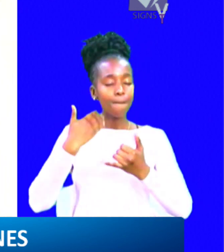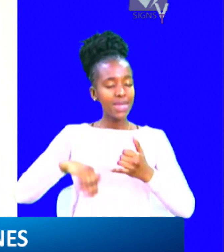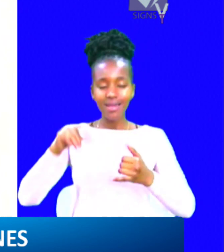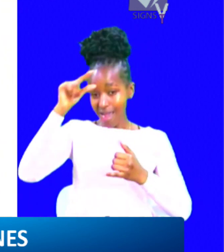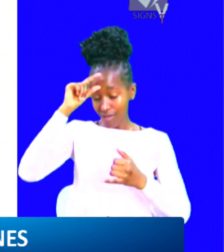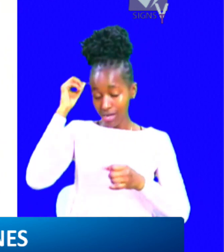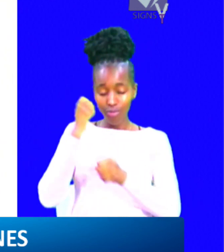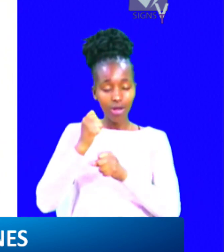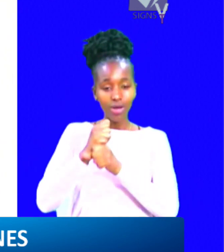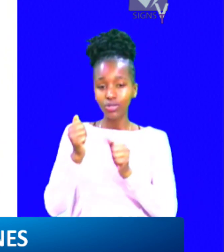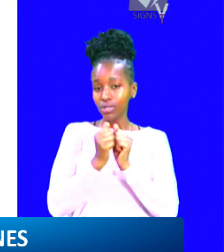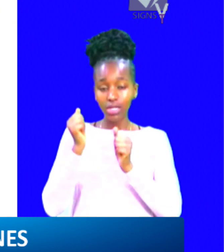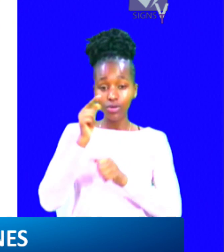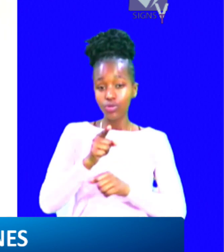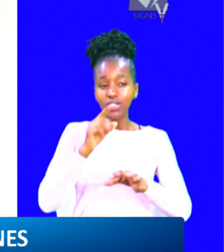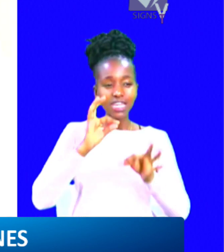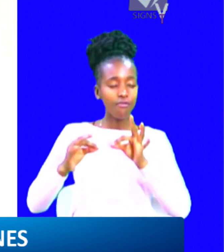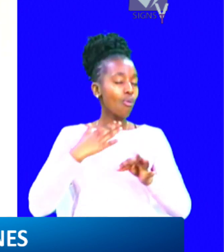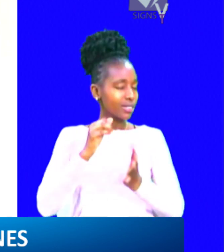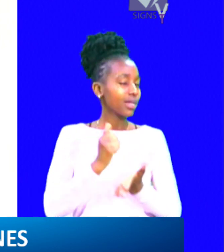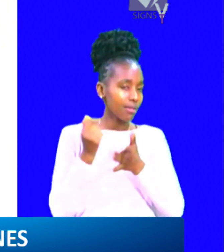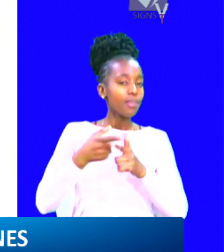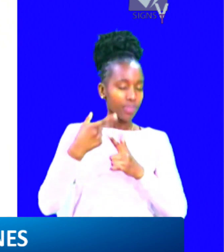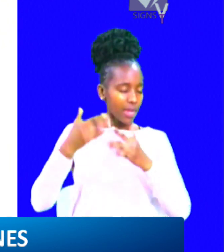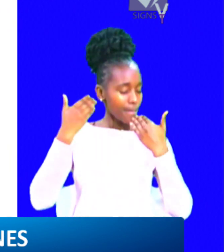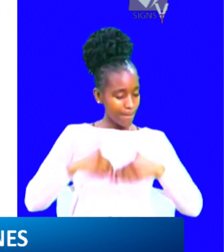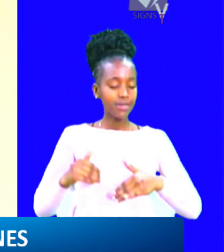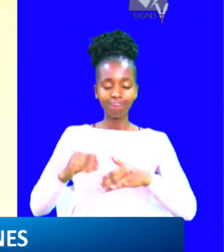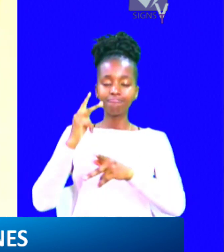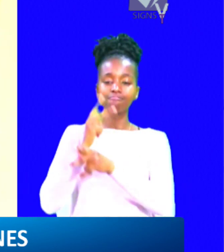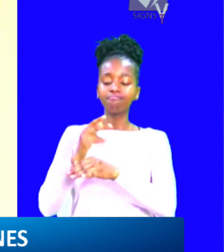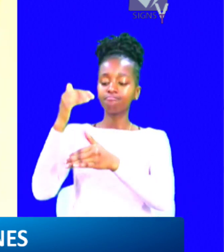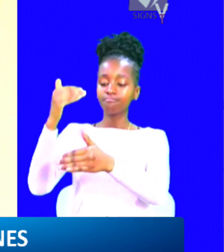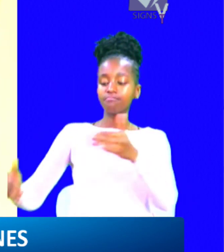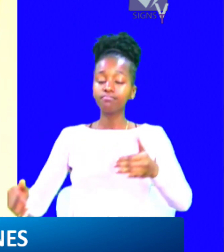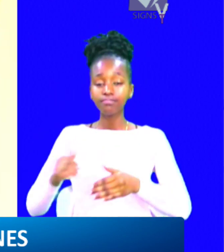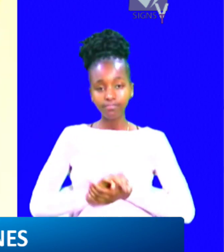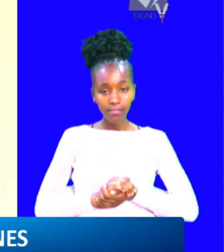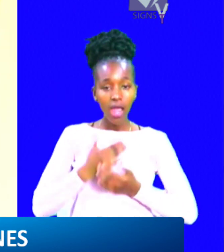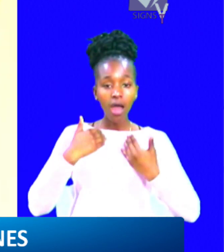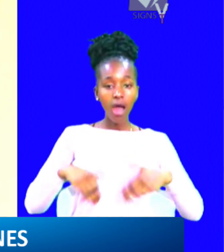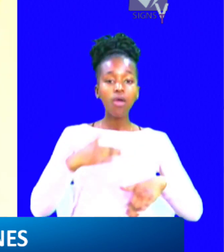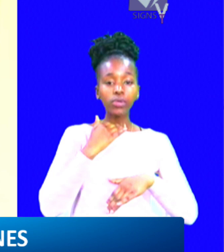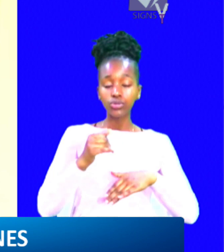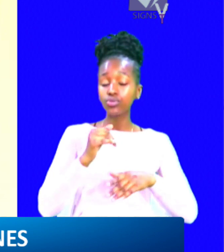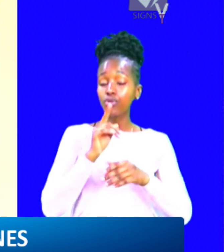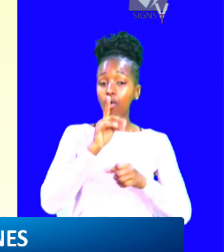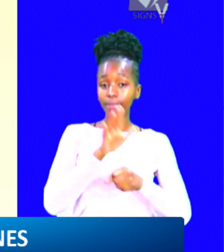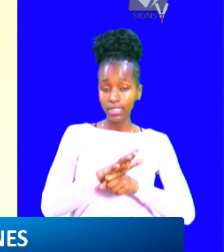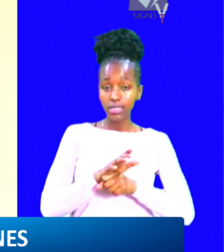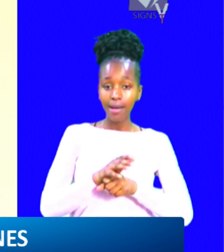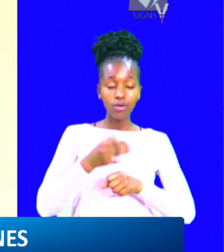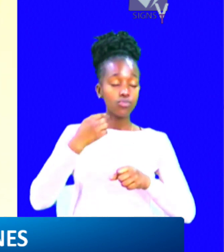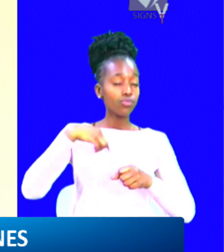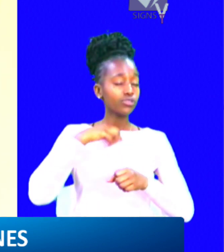where I can help you, Gadhambi, I will always put you mstari wa kwanza. Mimi nataka niwahakikishie, tutahakikisha ya kwamba